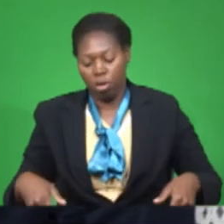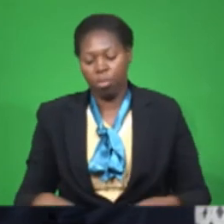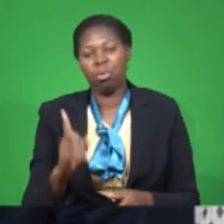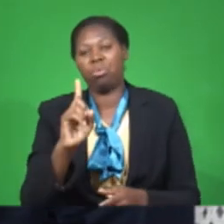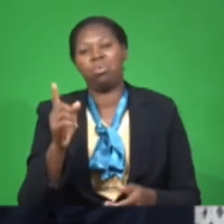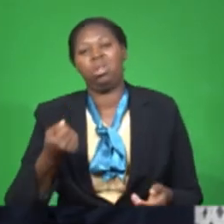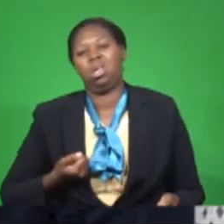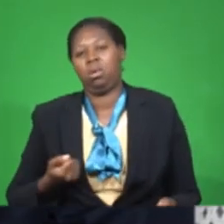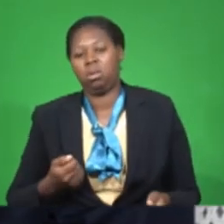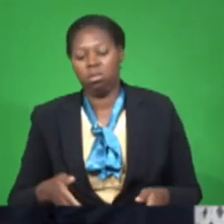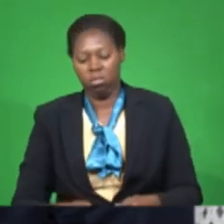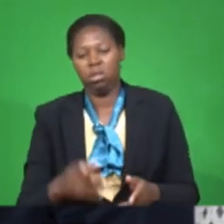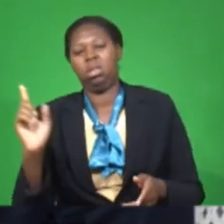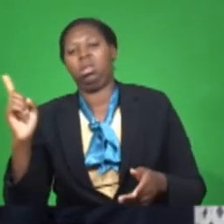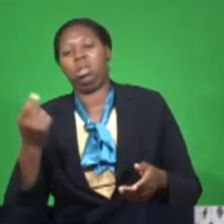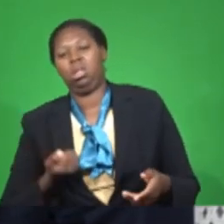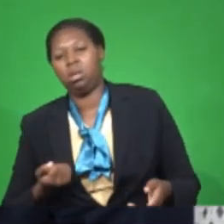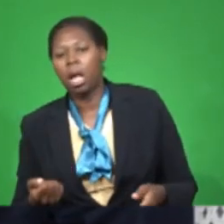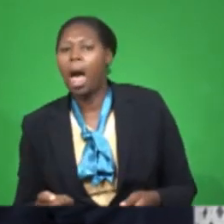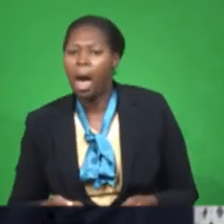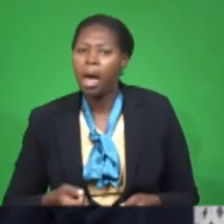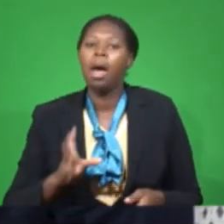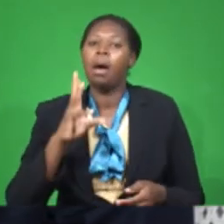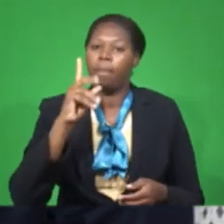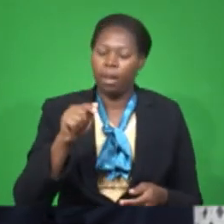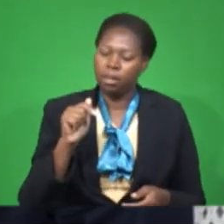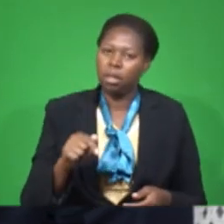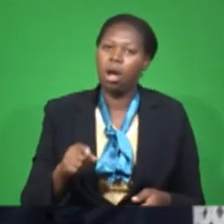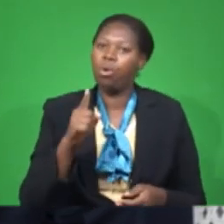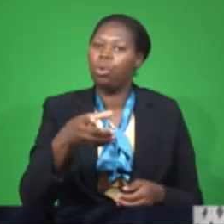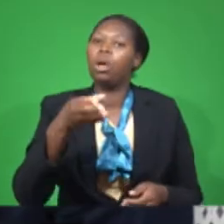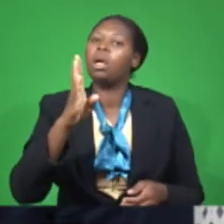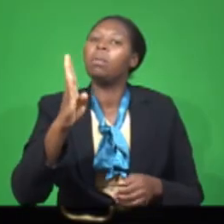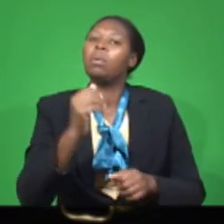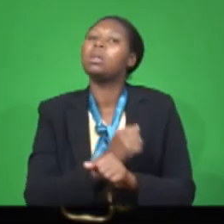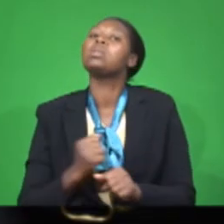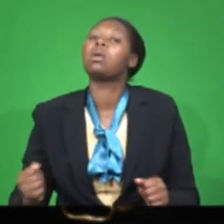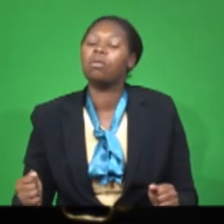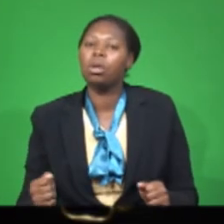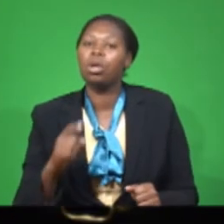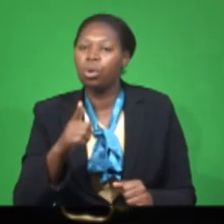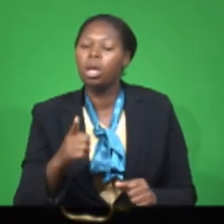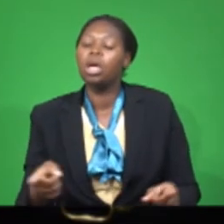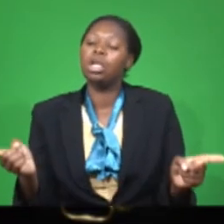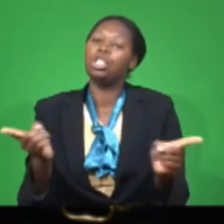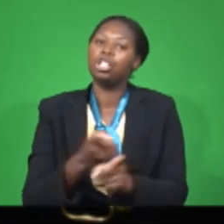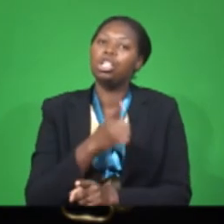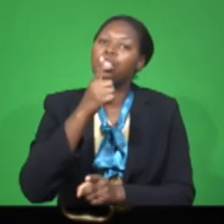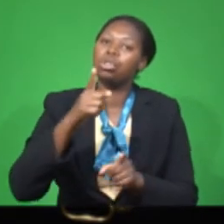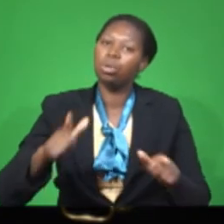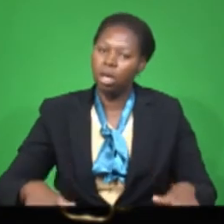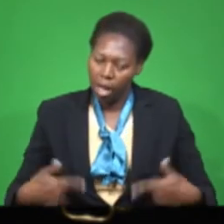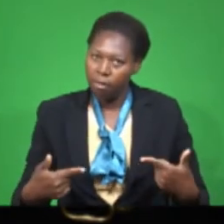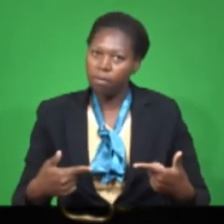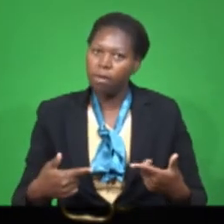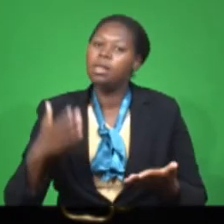pone seka se. Ukatende uka. Wosia mararamiro iwayo. Okay. Udzoke pane zvinodiwa